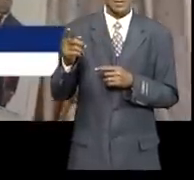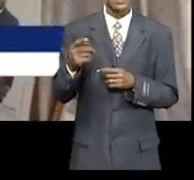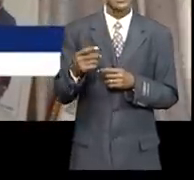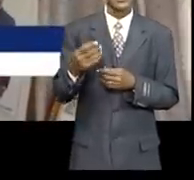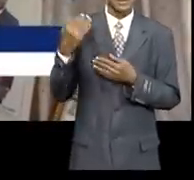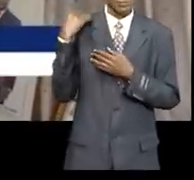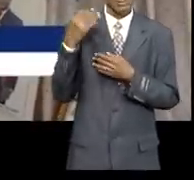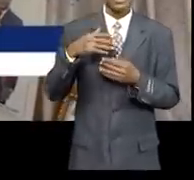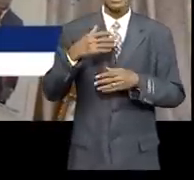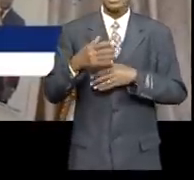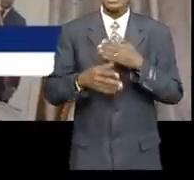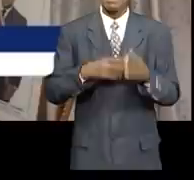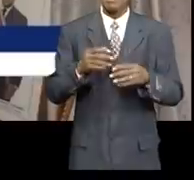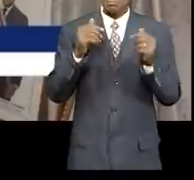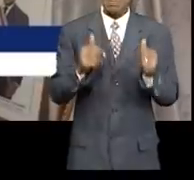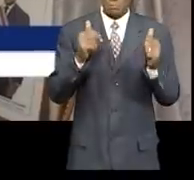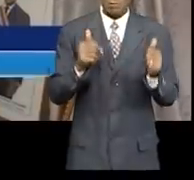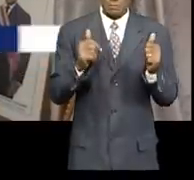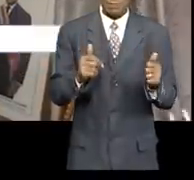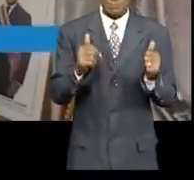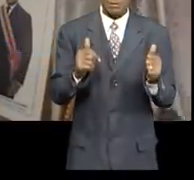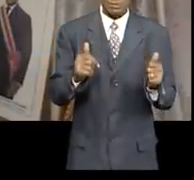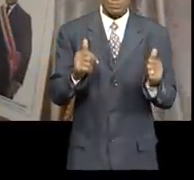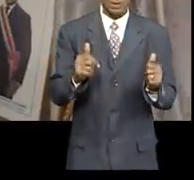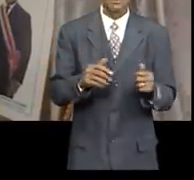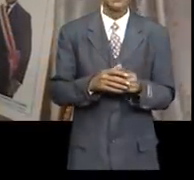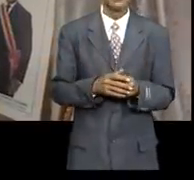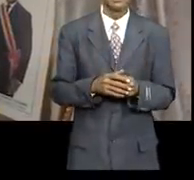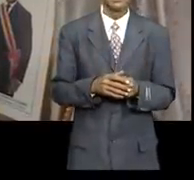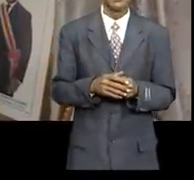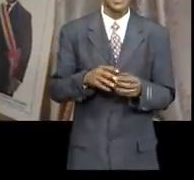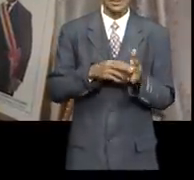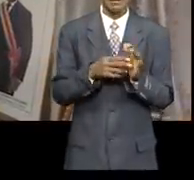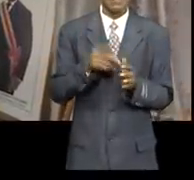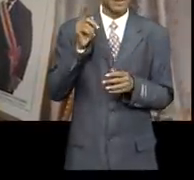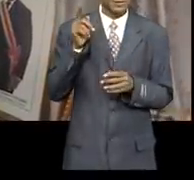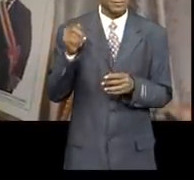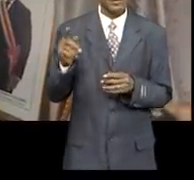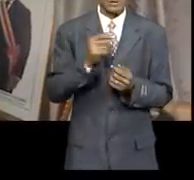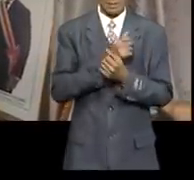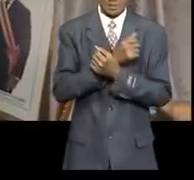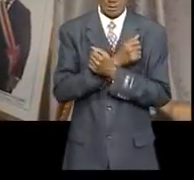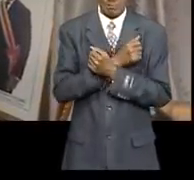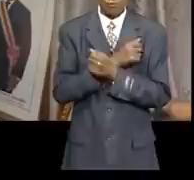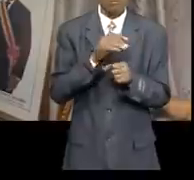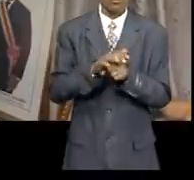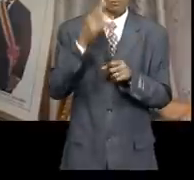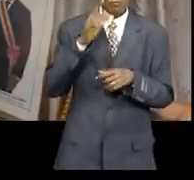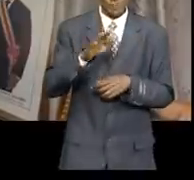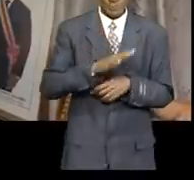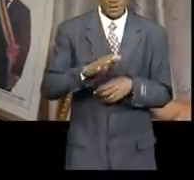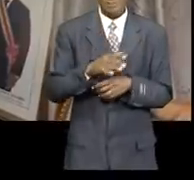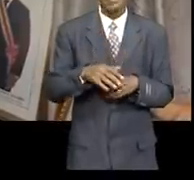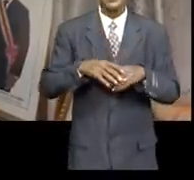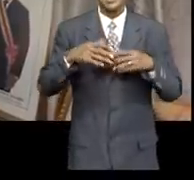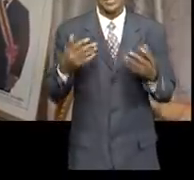nous vous disons merci beaucoup. Merci, monsieur. Et nous croyons que nous ferons encore mieux par rapport à ce que nous